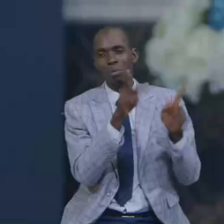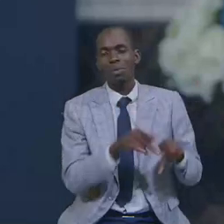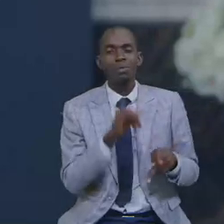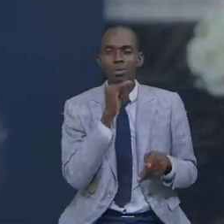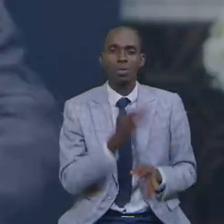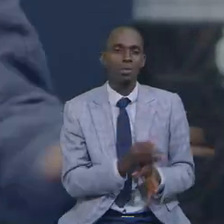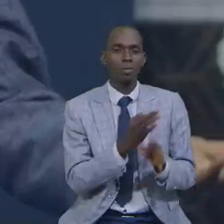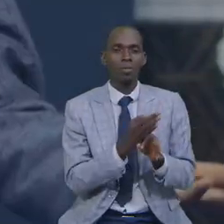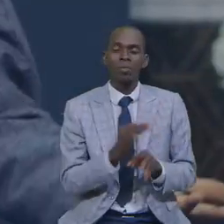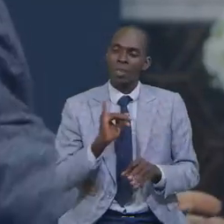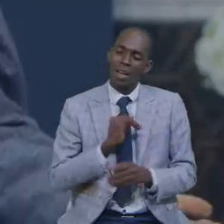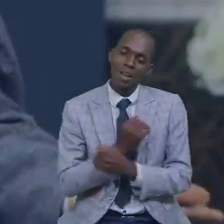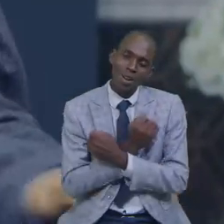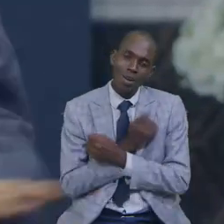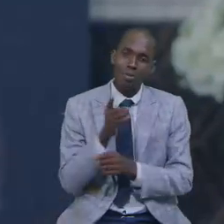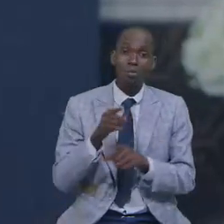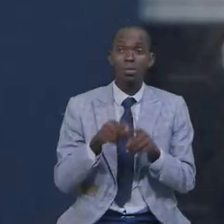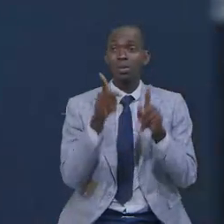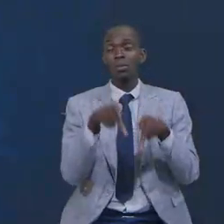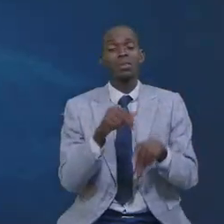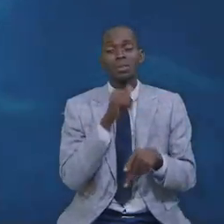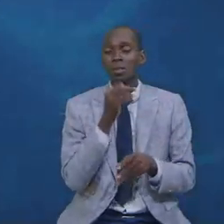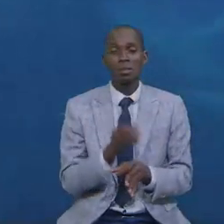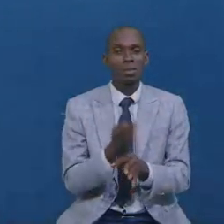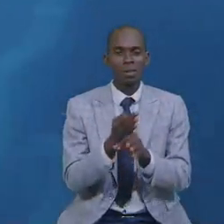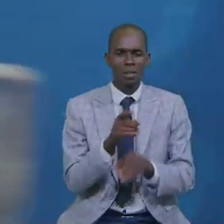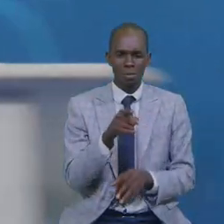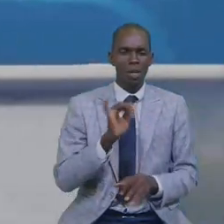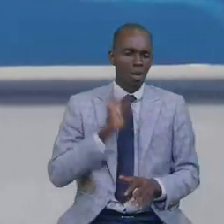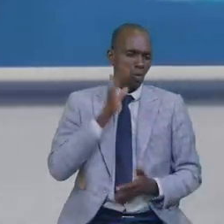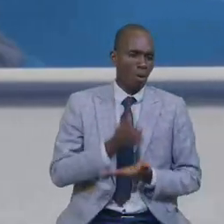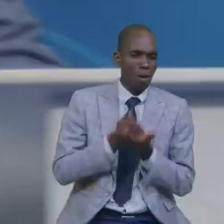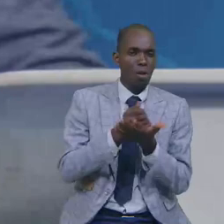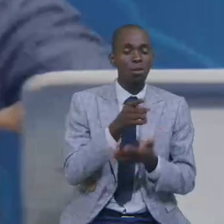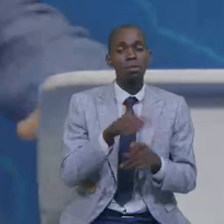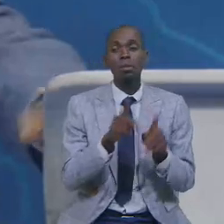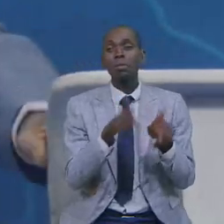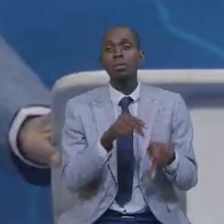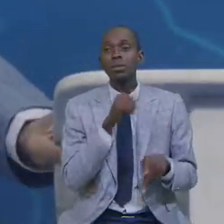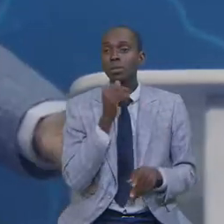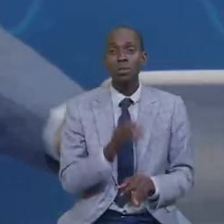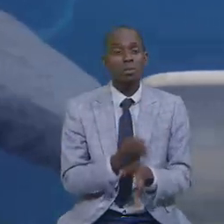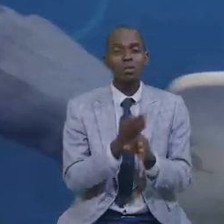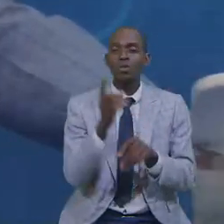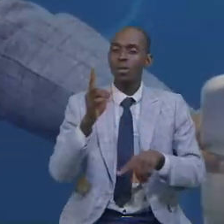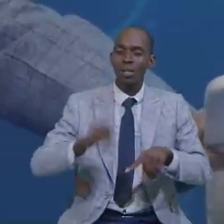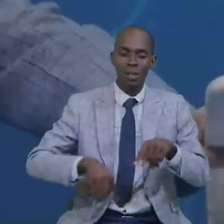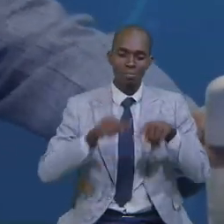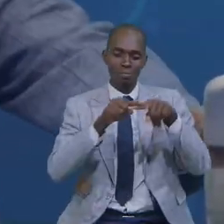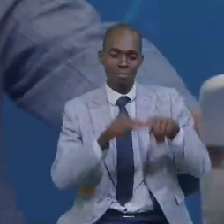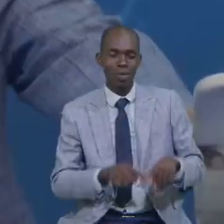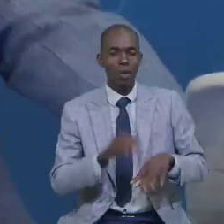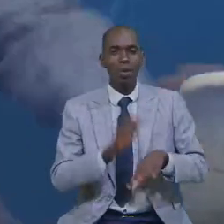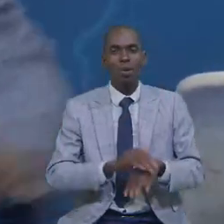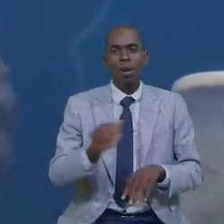infidèle oh je t'aime mais il infidèle je vais t'aider mais il est infidèle tu ne peux pas